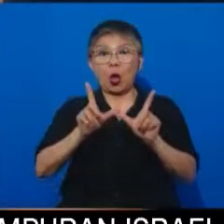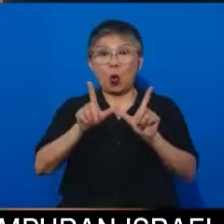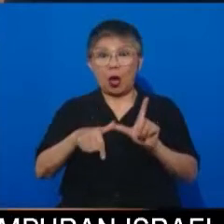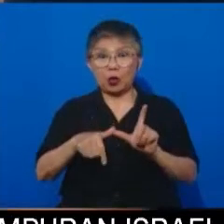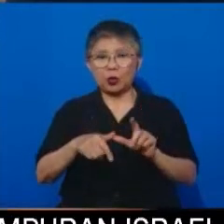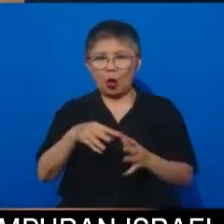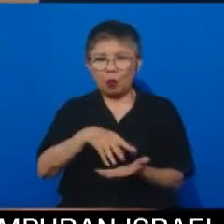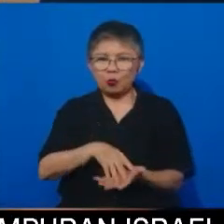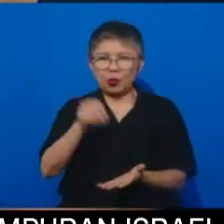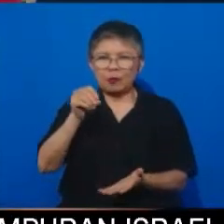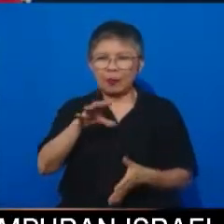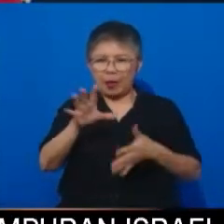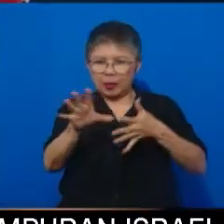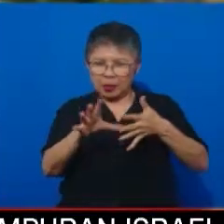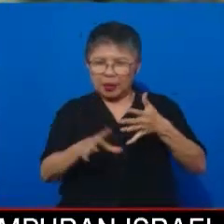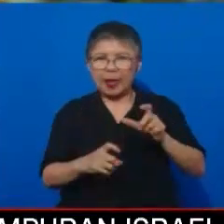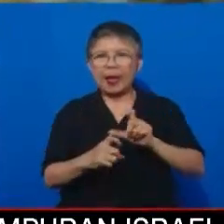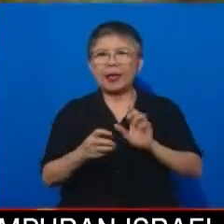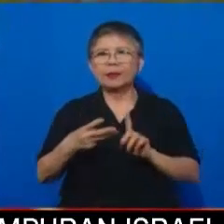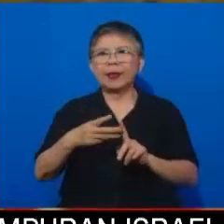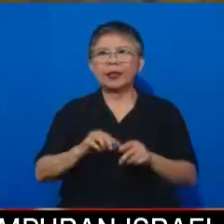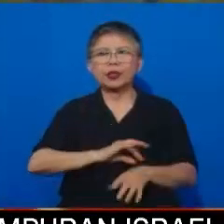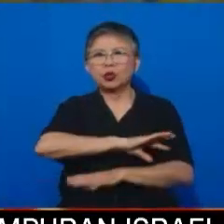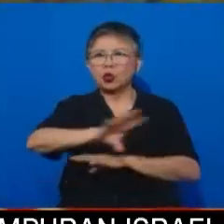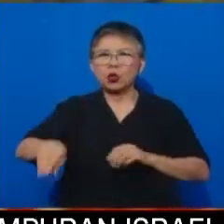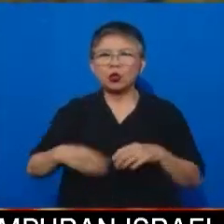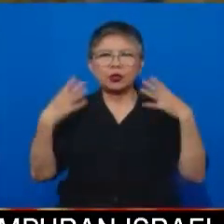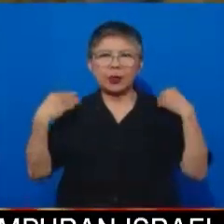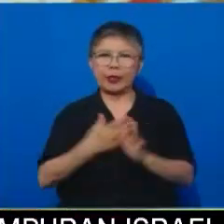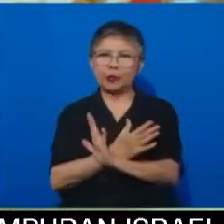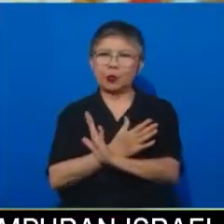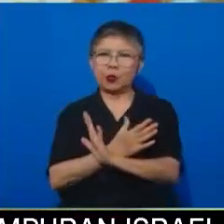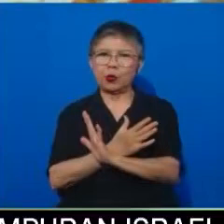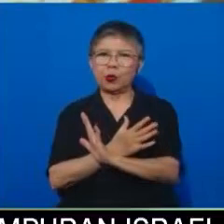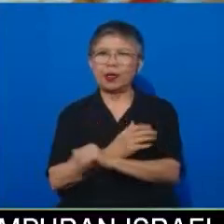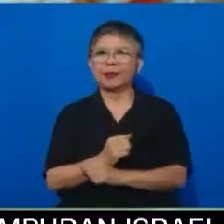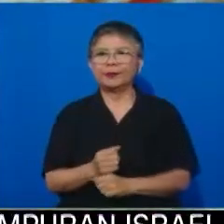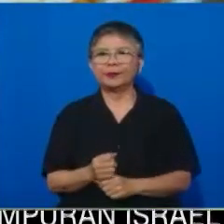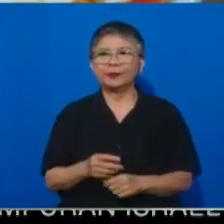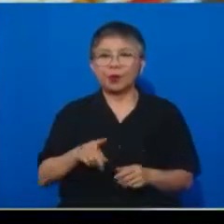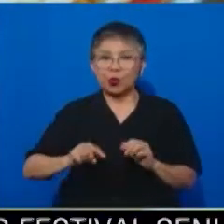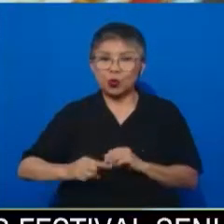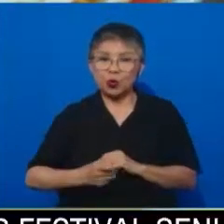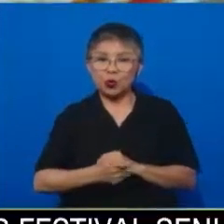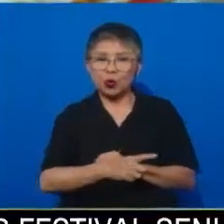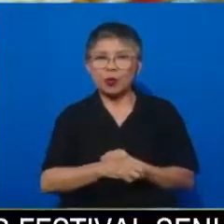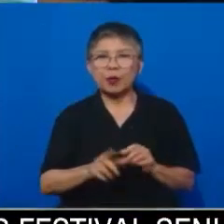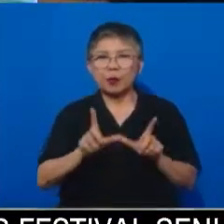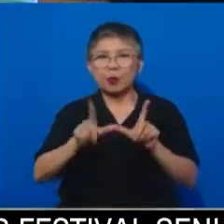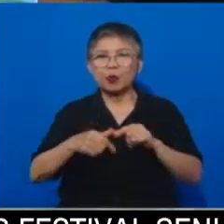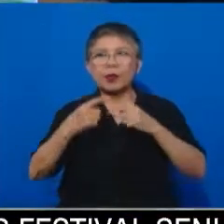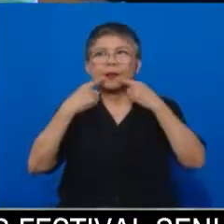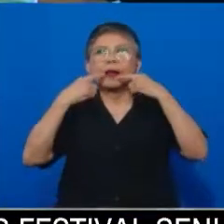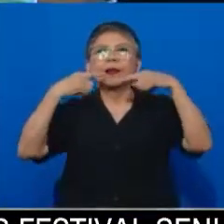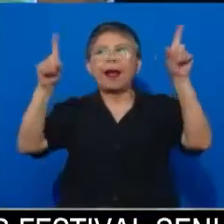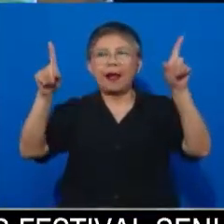adalah pusat dari beberapa cabang belut SBS yang ada di seanttero Jawa Timur belut SBS hajipur ini termasuk Warung Belut legendaris